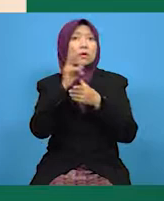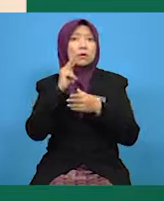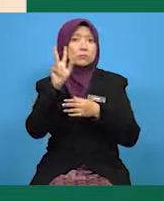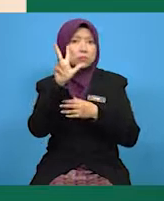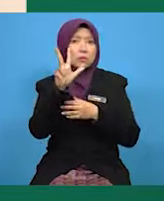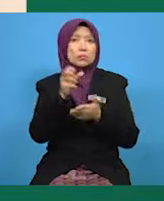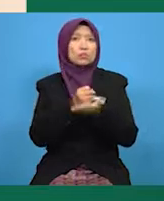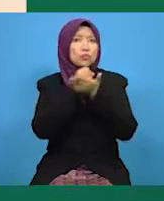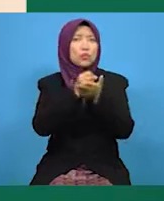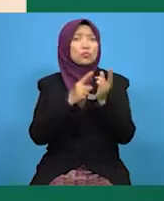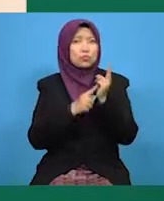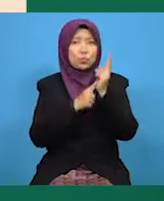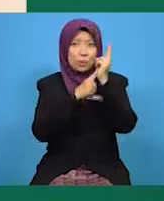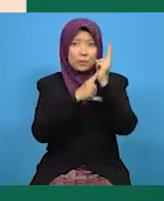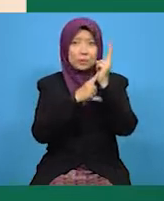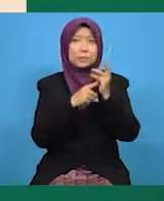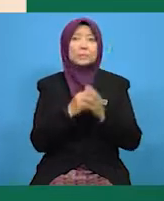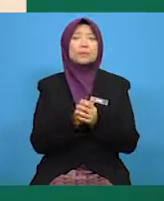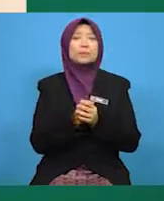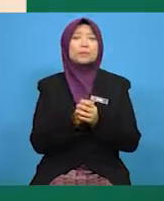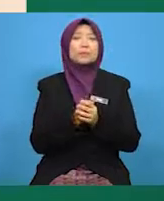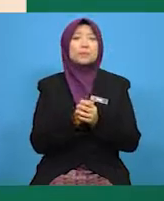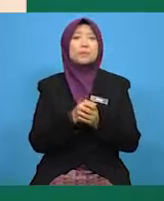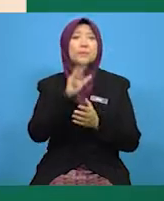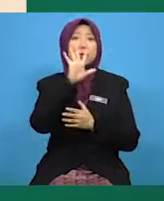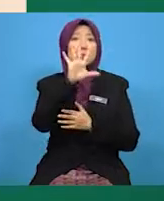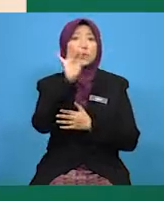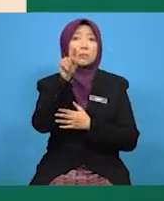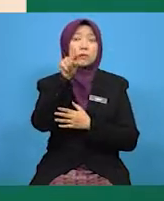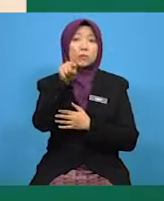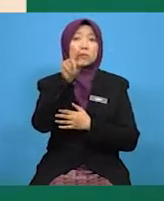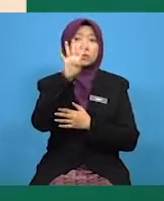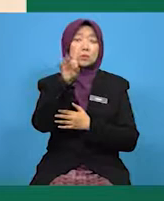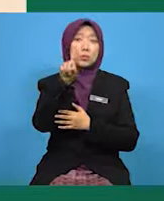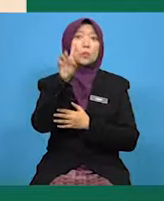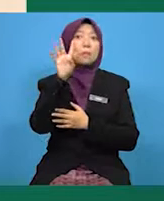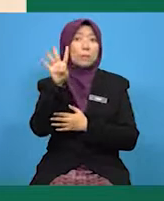penyumbang terbesar kepada pendapatan negara, iaitu